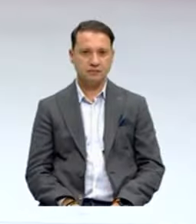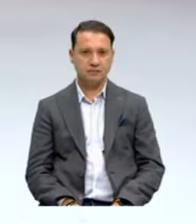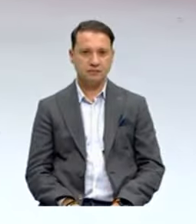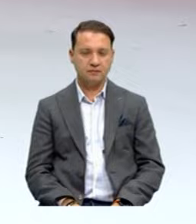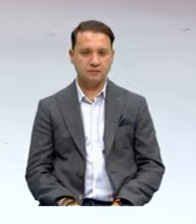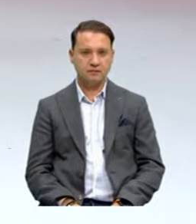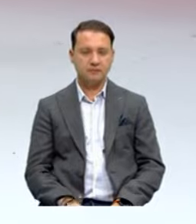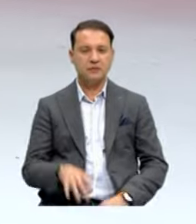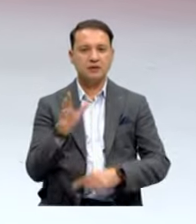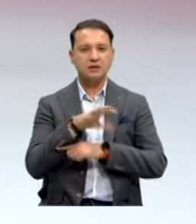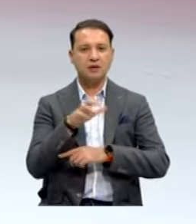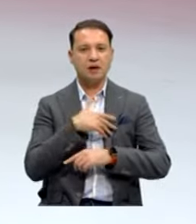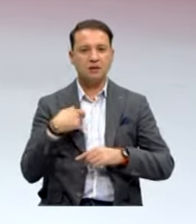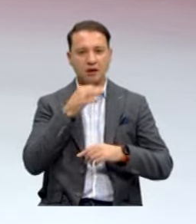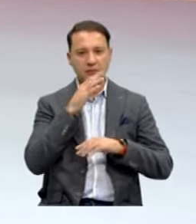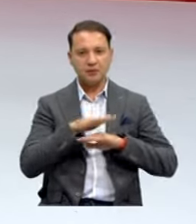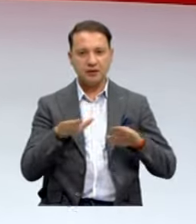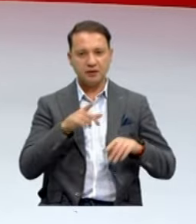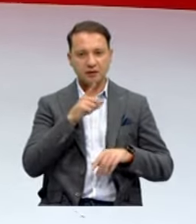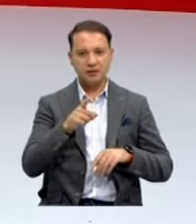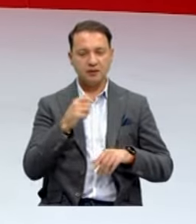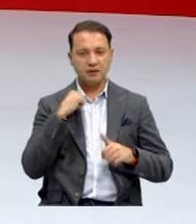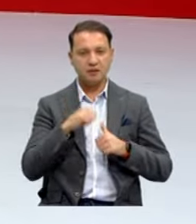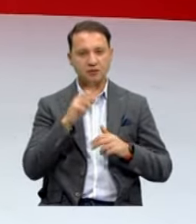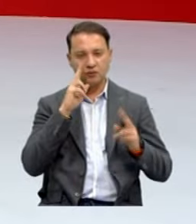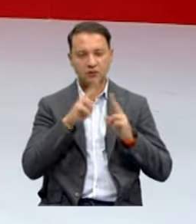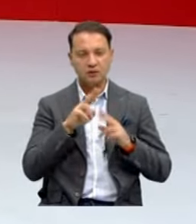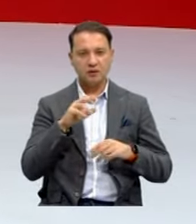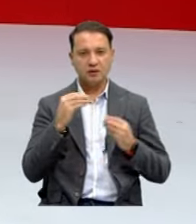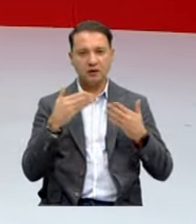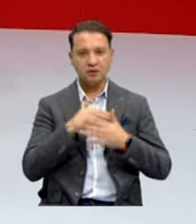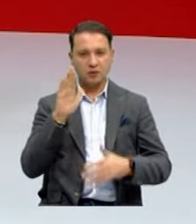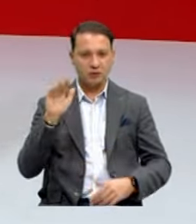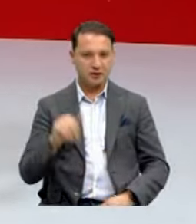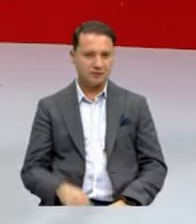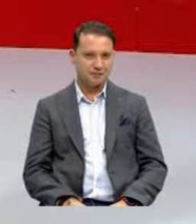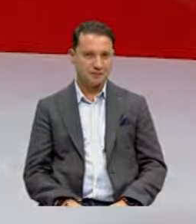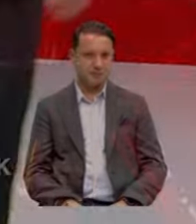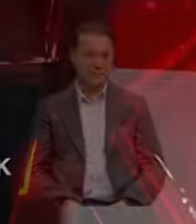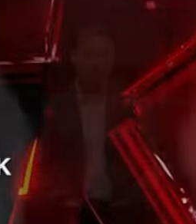Mr. Ana haberi burada noktalıyoruz efendim. Yeniden görüşmek dileğiyle iyi akşamlar.